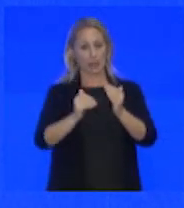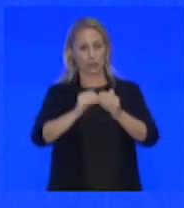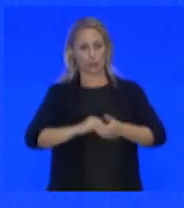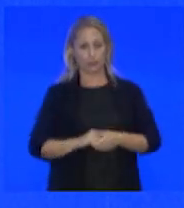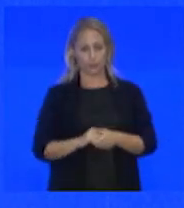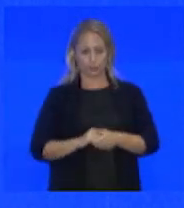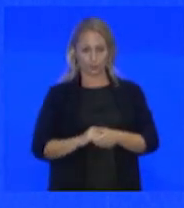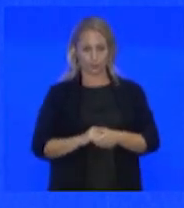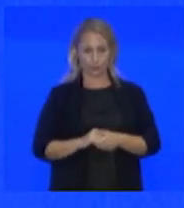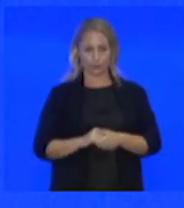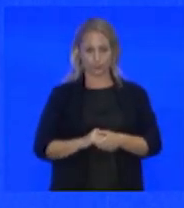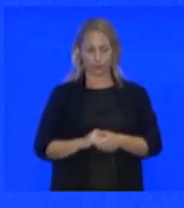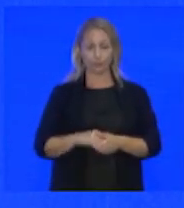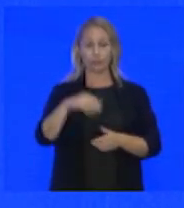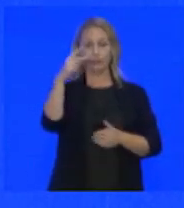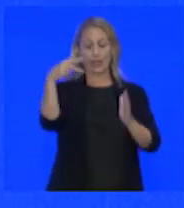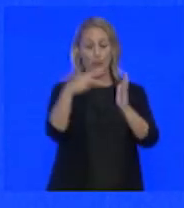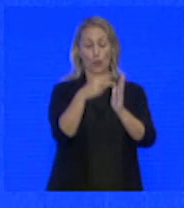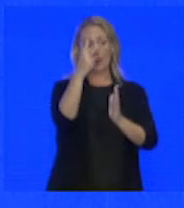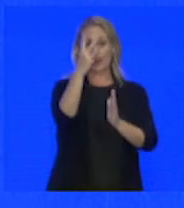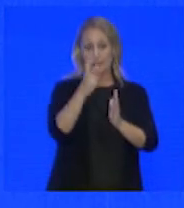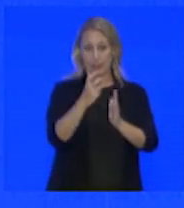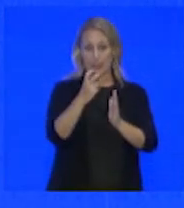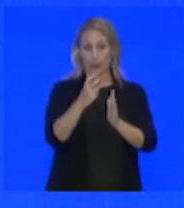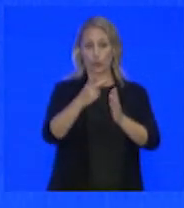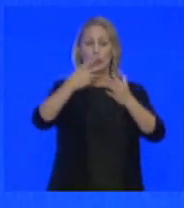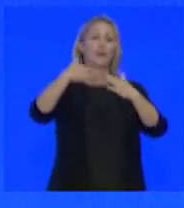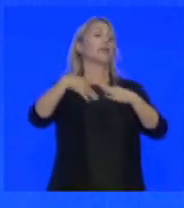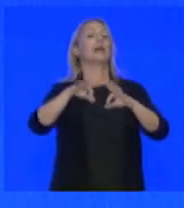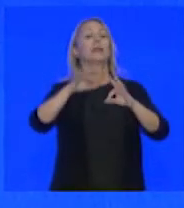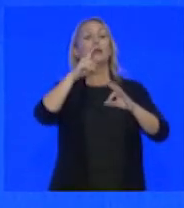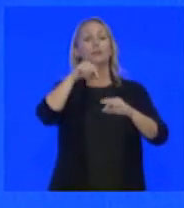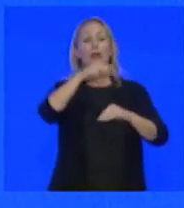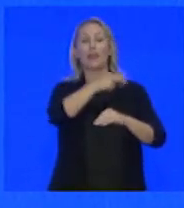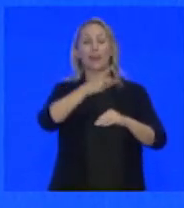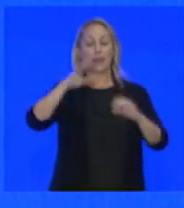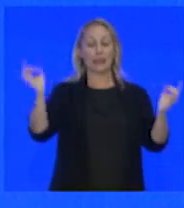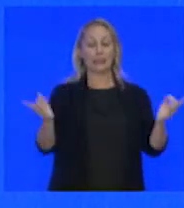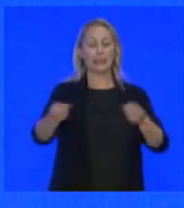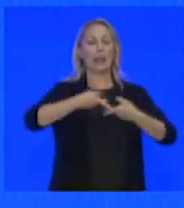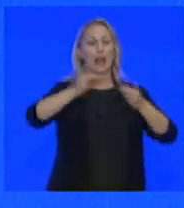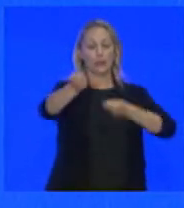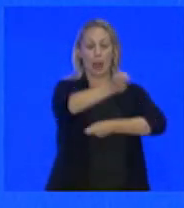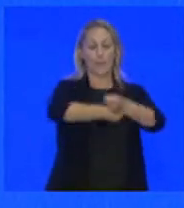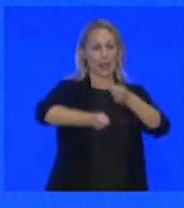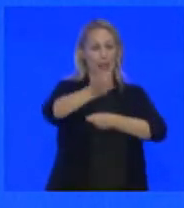Μεσοπρόθεσμα, αλλά όχι εντός του 2020, καταργούμε το τέλος επιτηδεύματος και την εισφορά